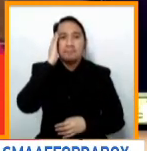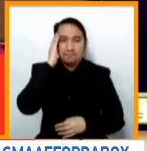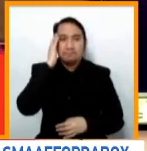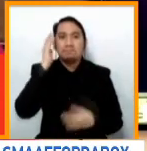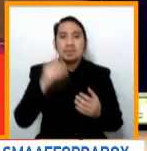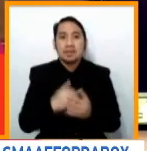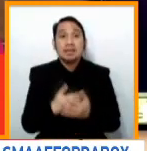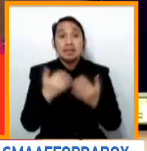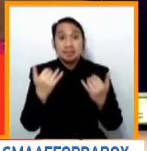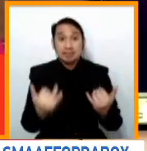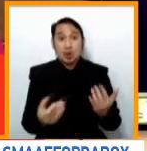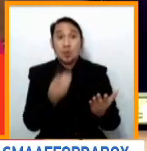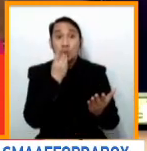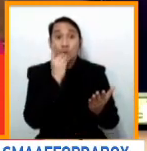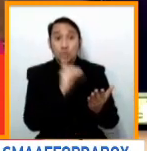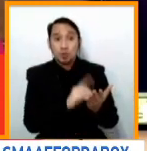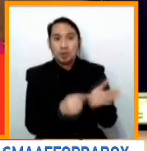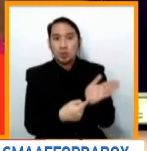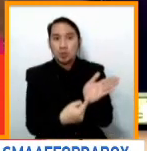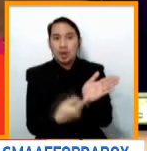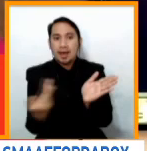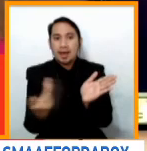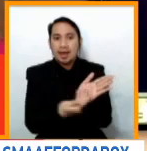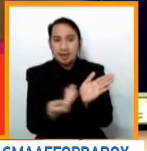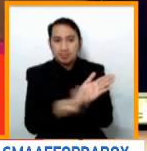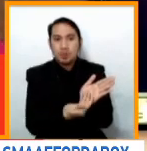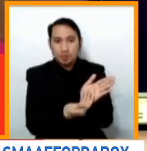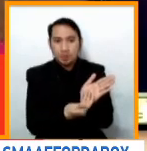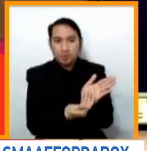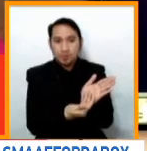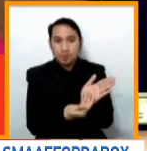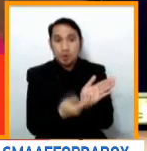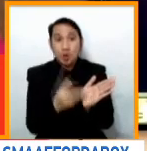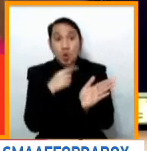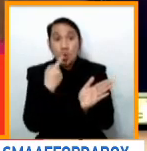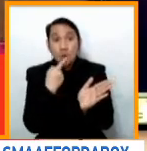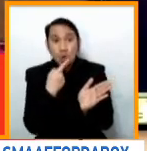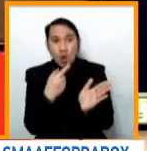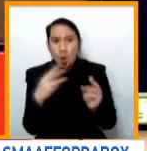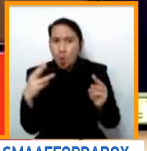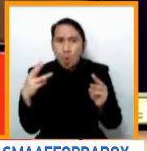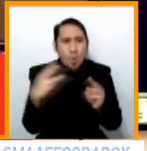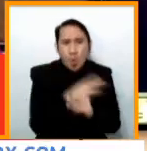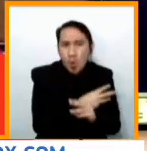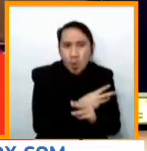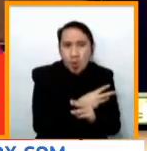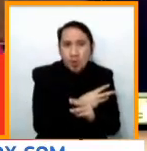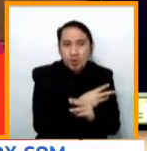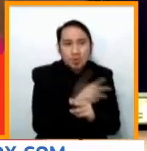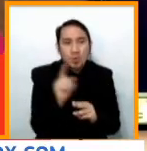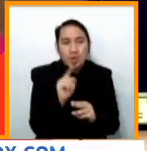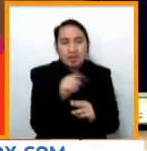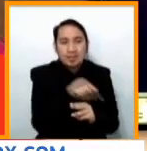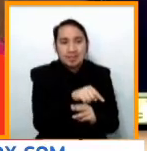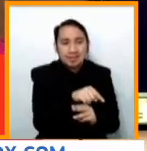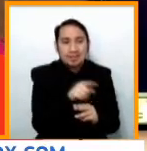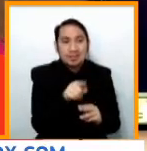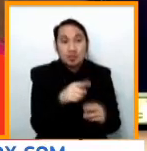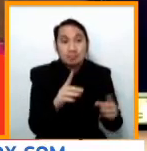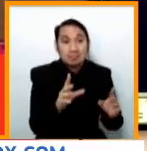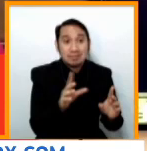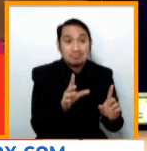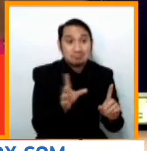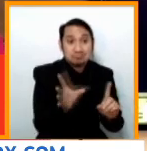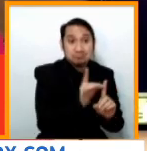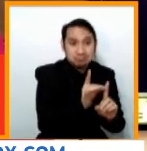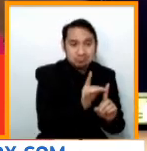naman po yun, pinapakita na ang chance magkaroon ng masamang epekto ang bakuna, kasing laki ng chance ang matamaan ng